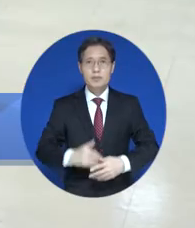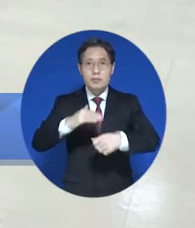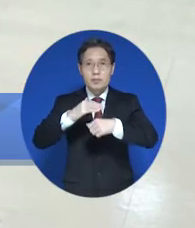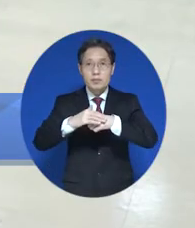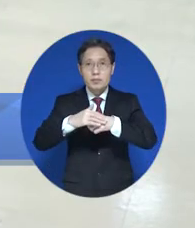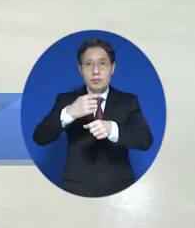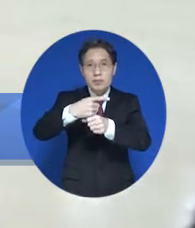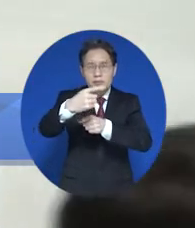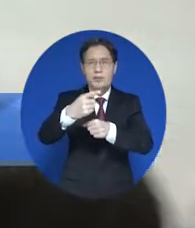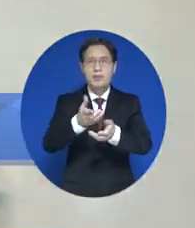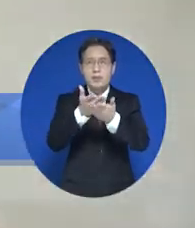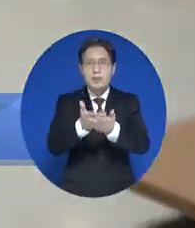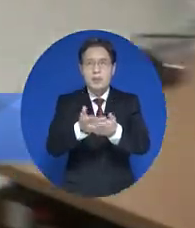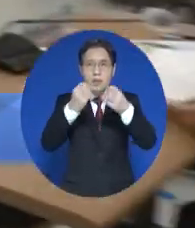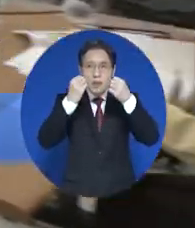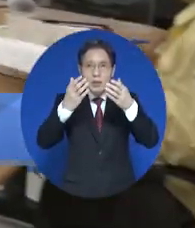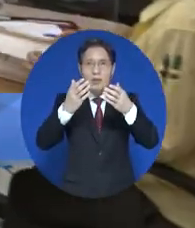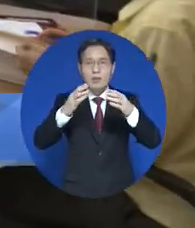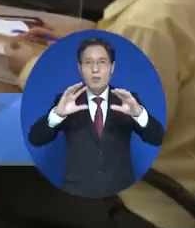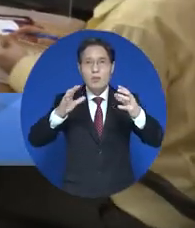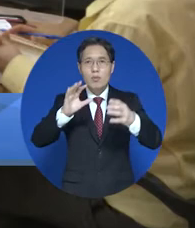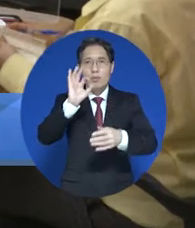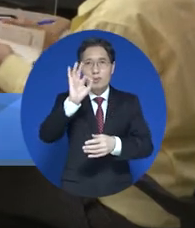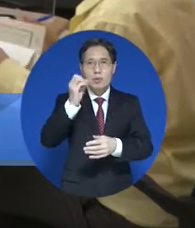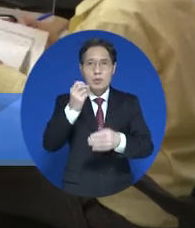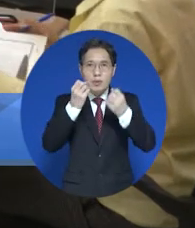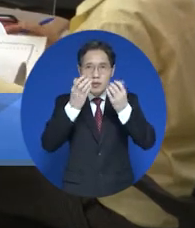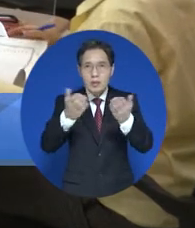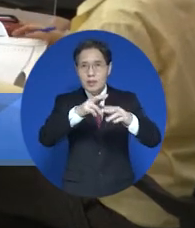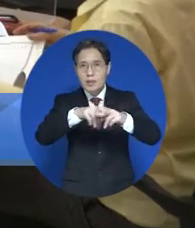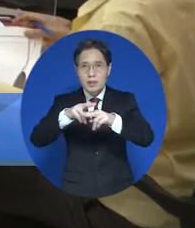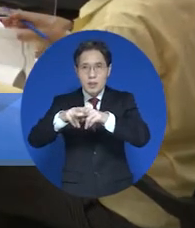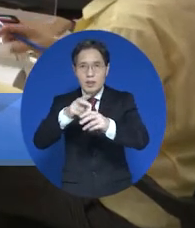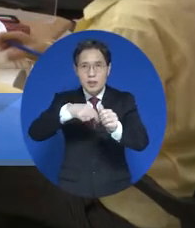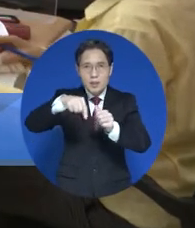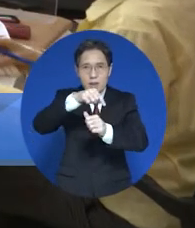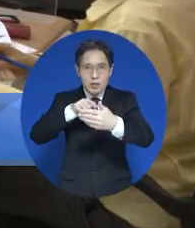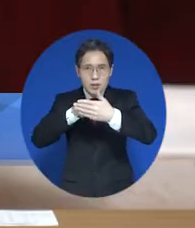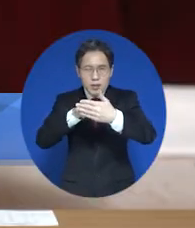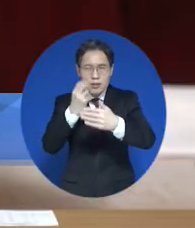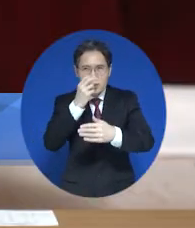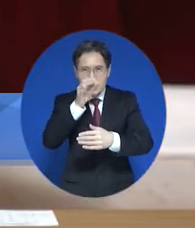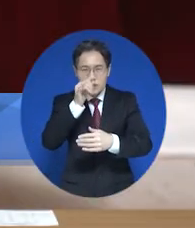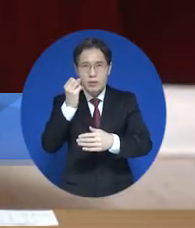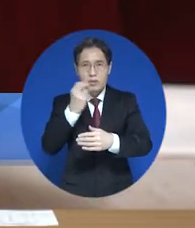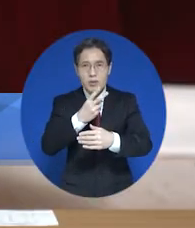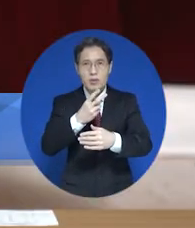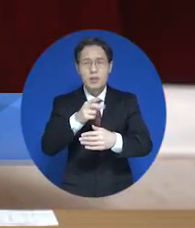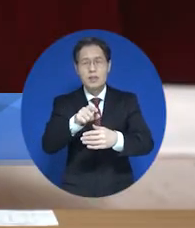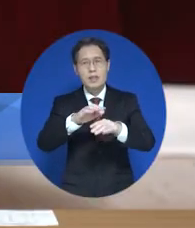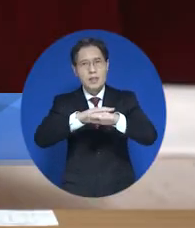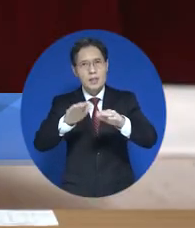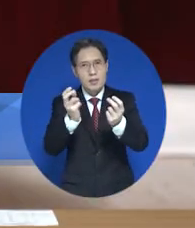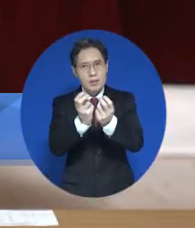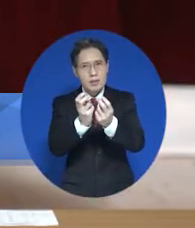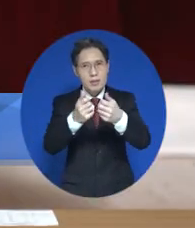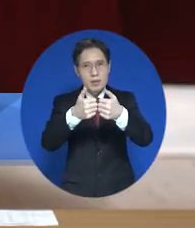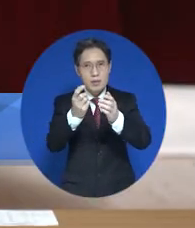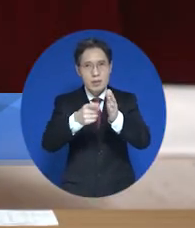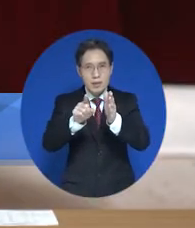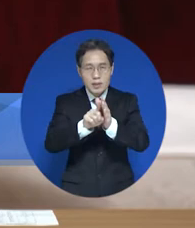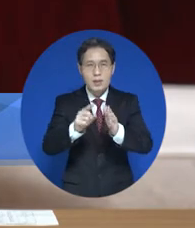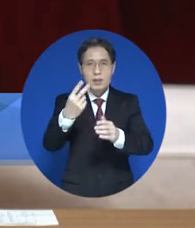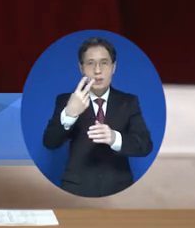대구시가 내년 주요 신규 국비 사업과 뉴딜 사업의 추진 상황을 점검하고 대응 방안을 논의하기 위해